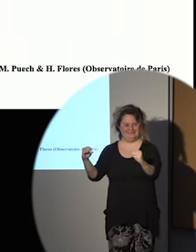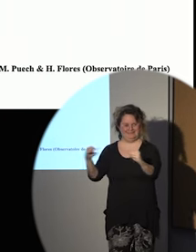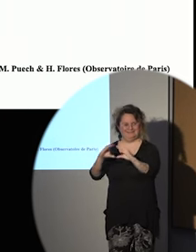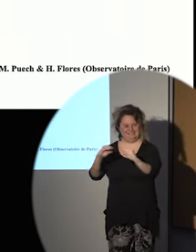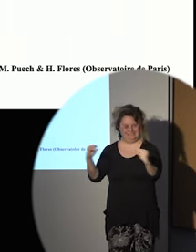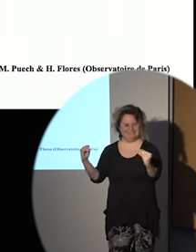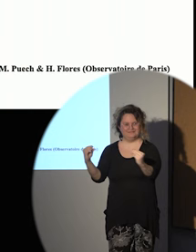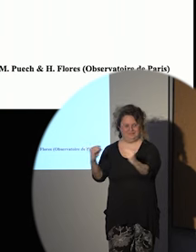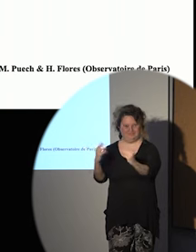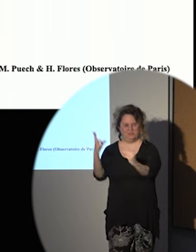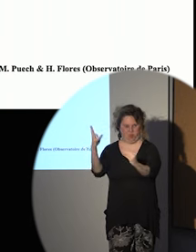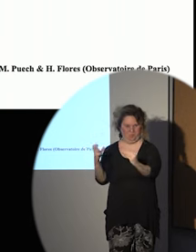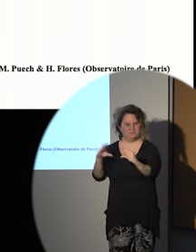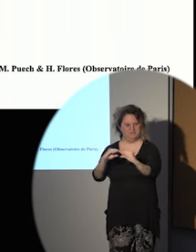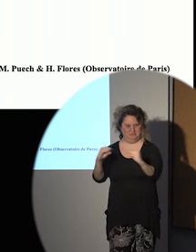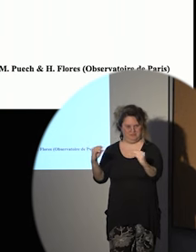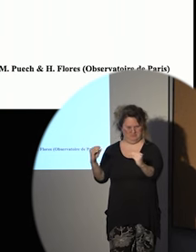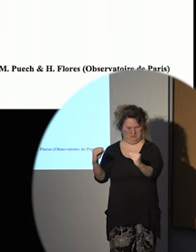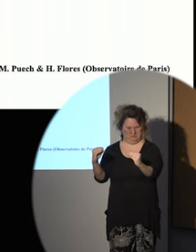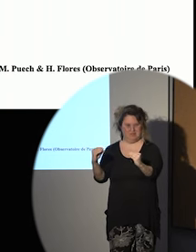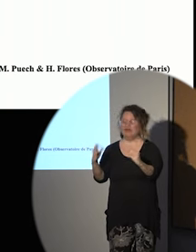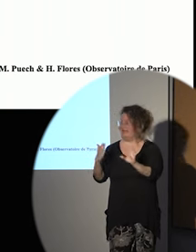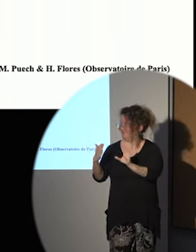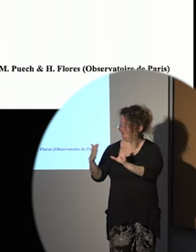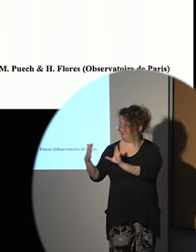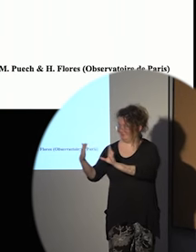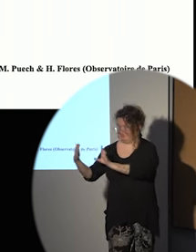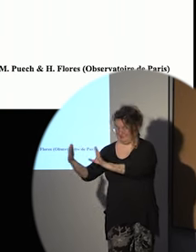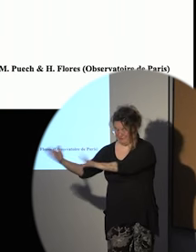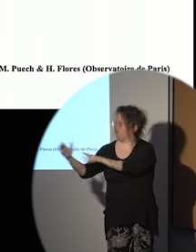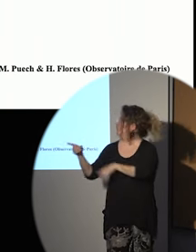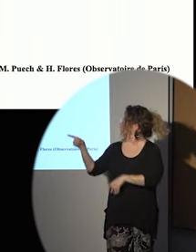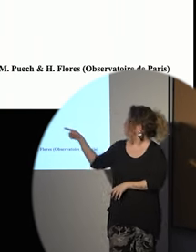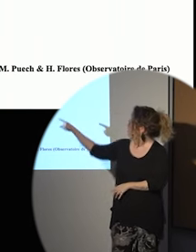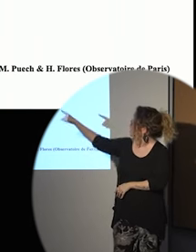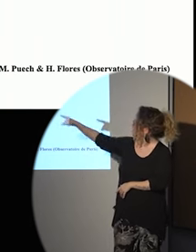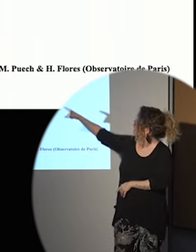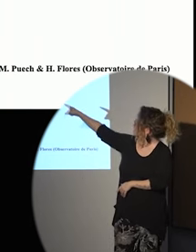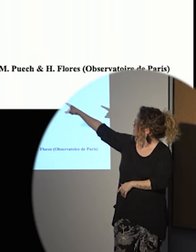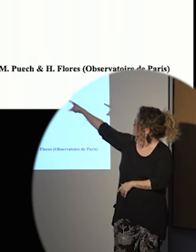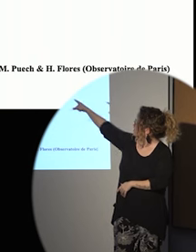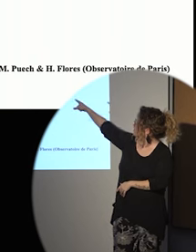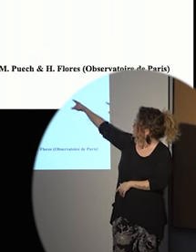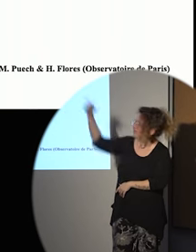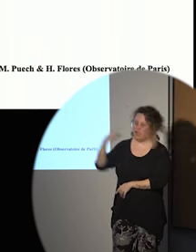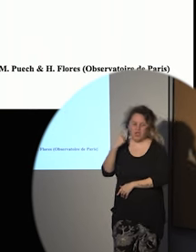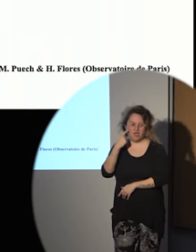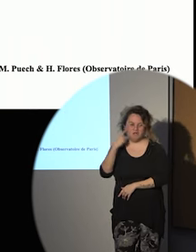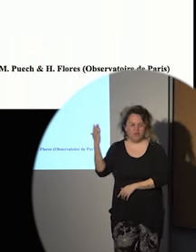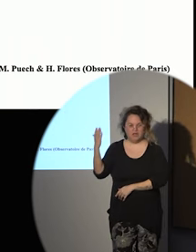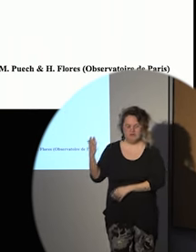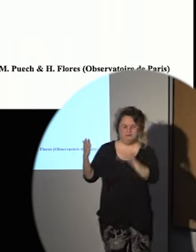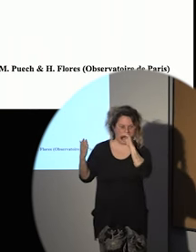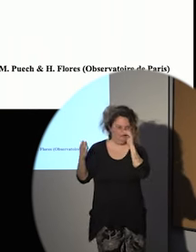direction, en fait, le rapport bulbe sur disque va diminuer de plus en plus jusqu'à la fin où il n'y a plus que